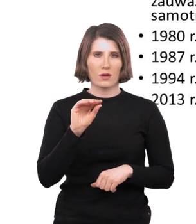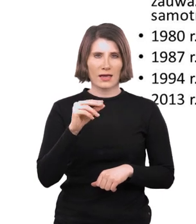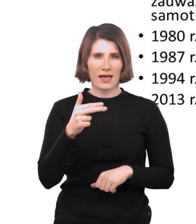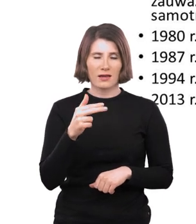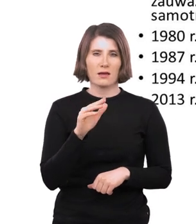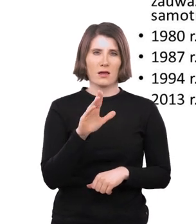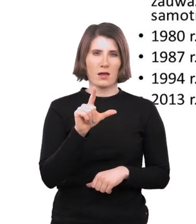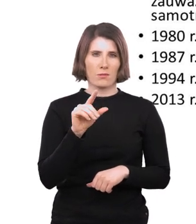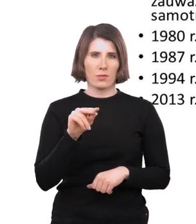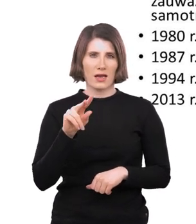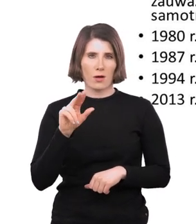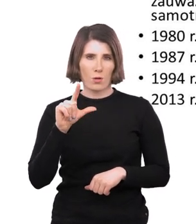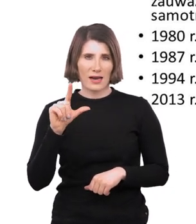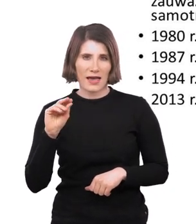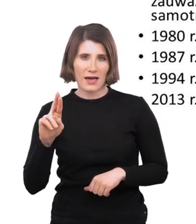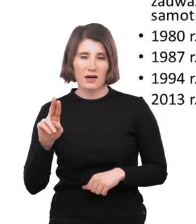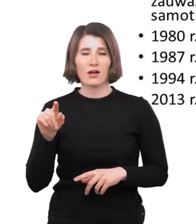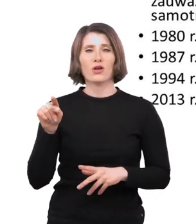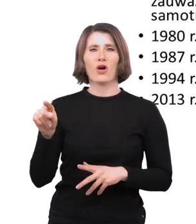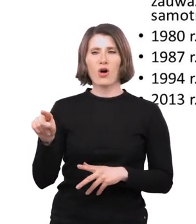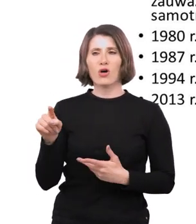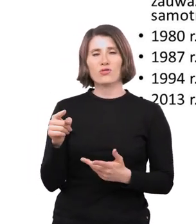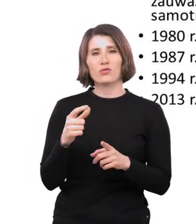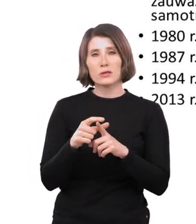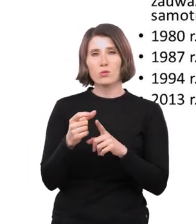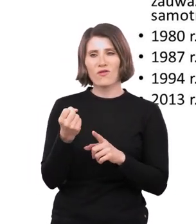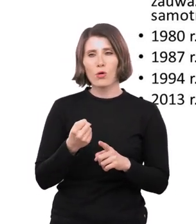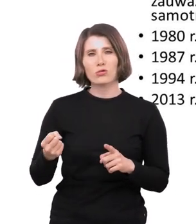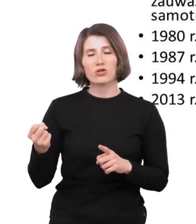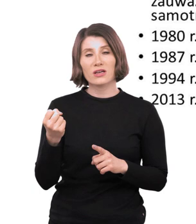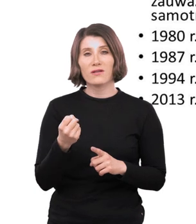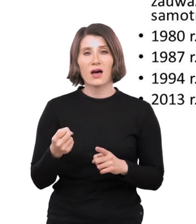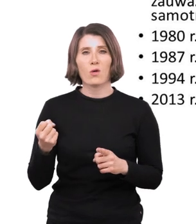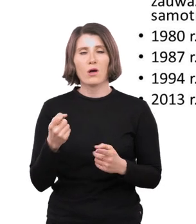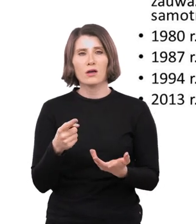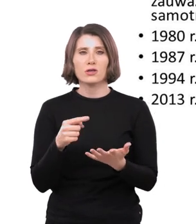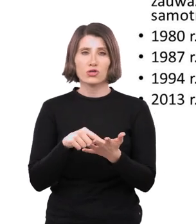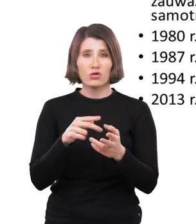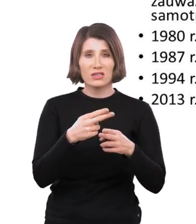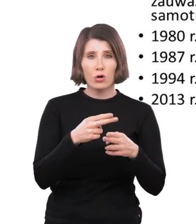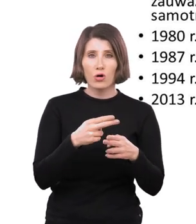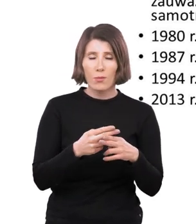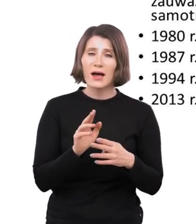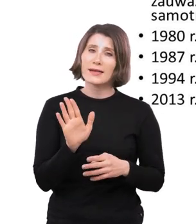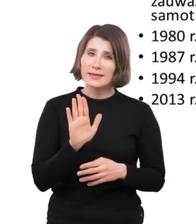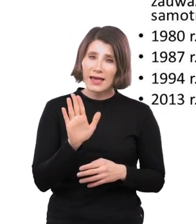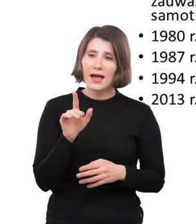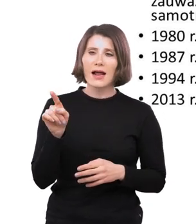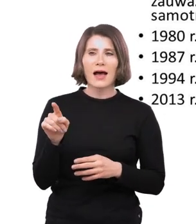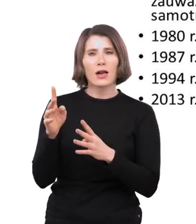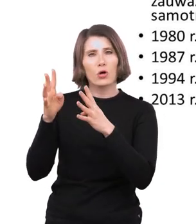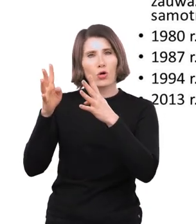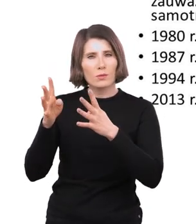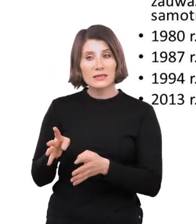Eugenia Bleurera, który nie używał go w takim charakterze jednostki chorobowej, ale właśnie do opisu